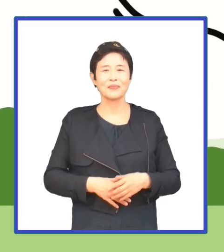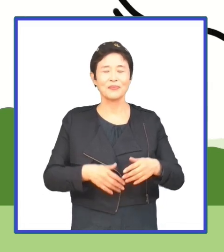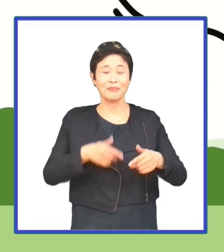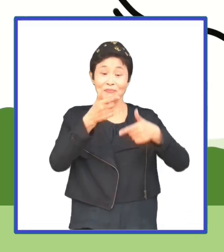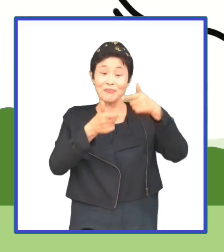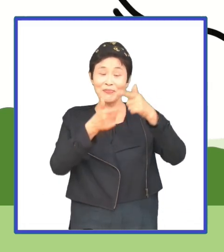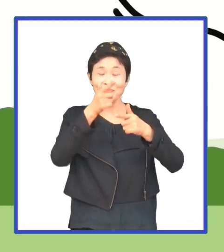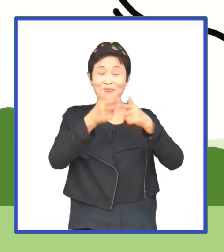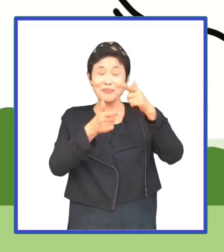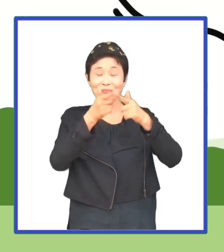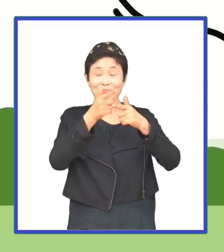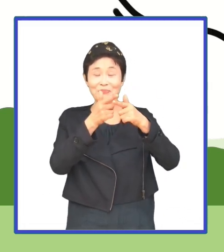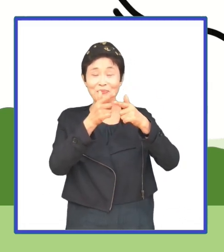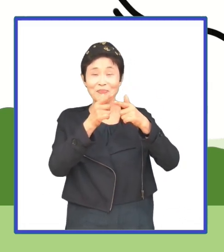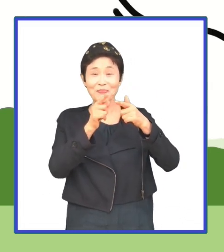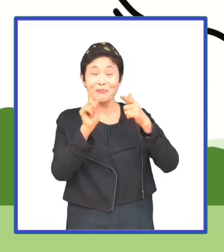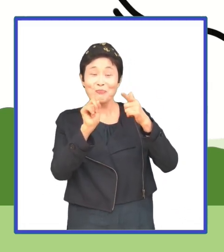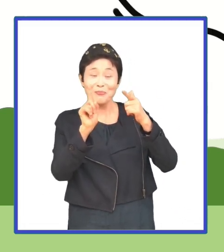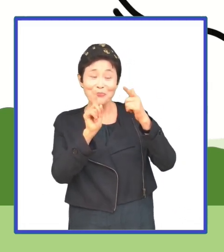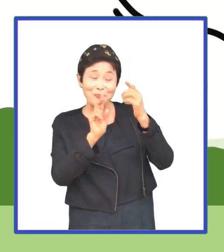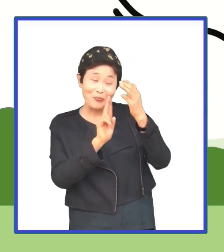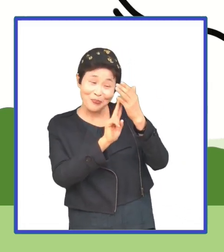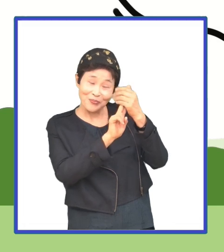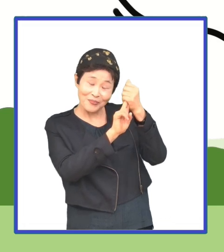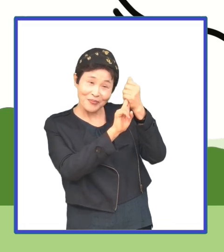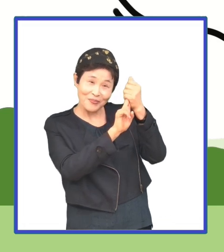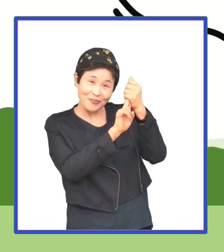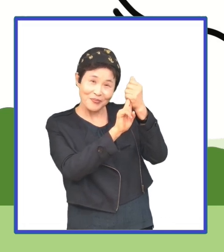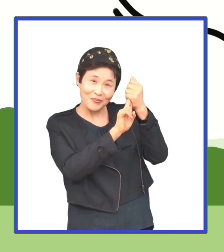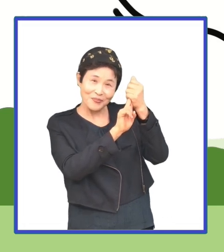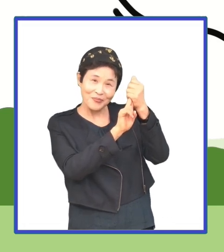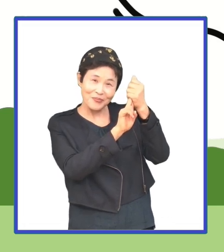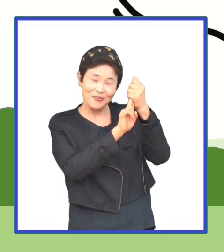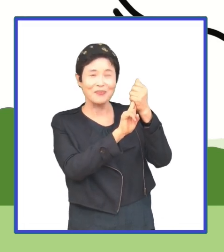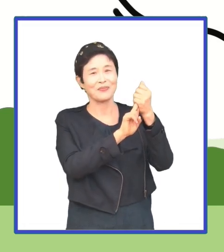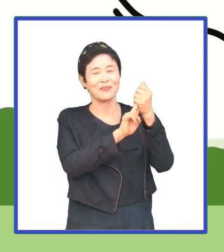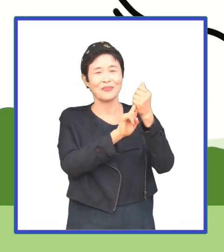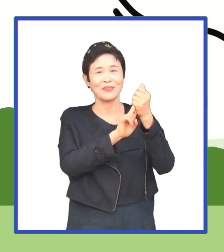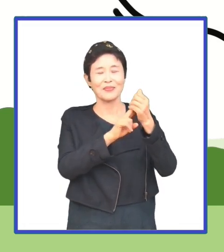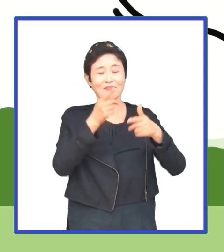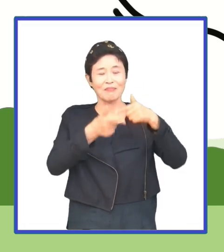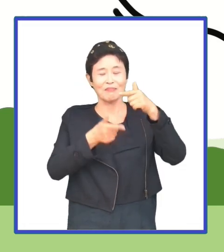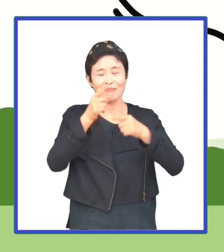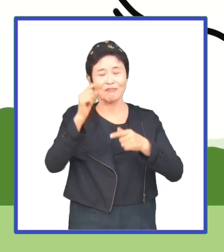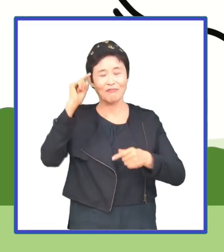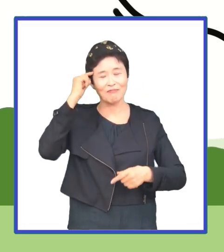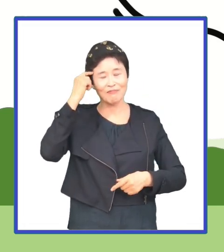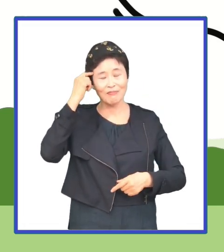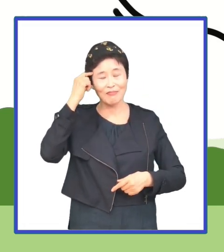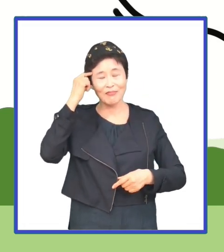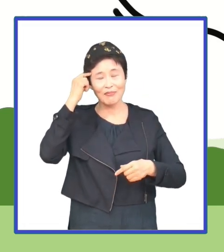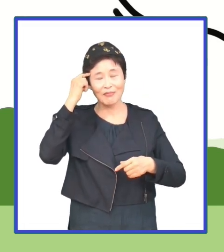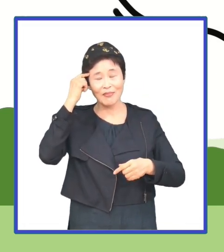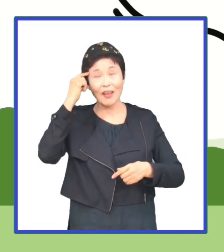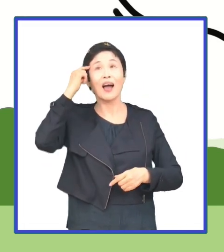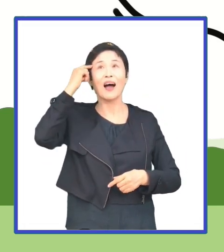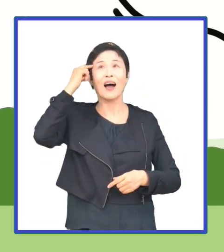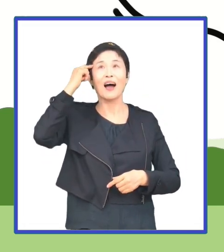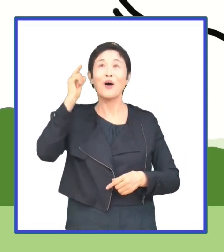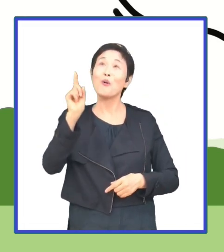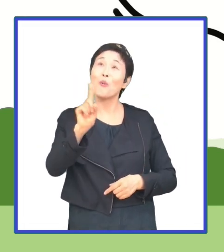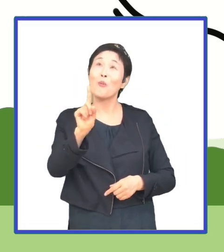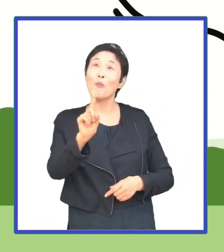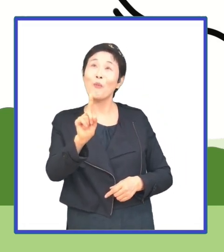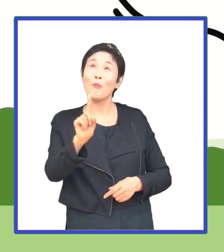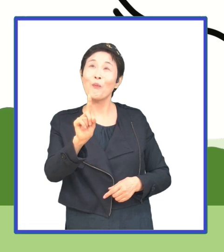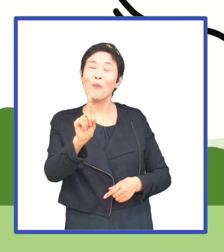우리 이번에는 나무에 어떤 생태계가 숨어 있는지 알아보도록 해요. 여러분, 나무를 떠올렸을 때 생각나는 동물은 어떤